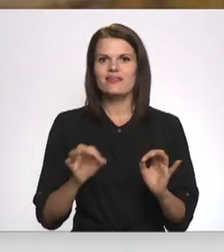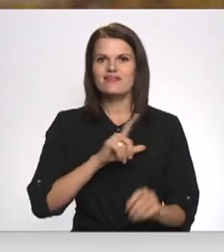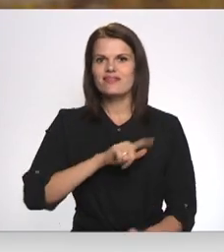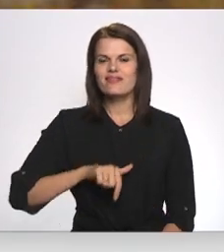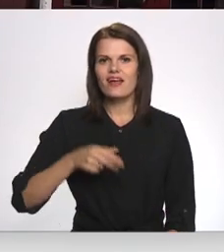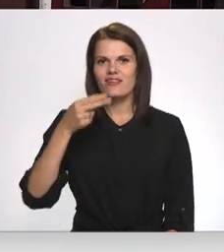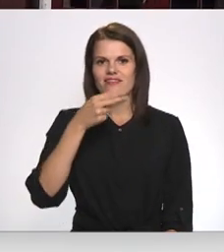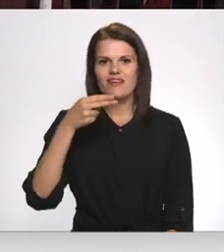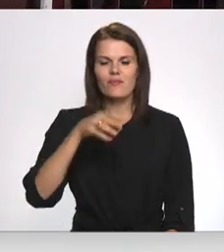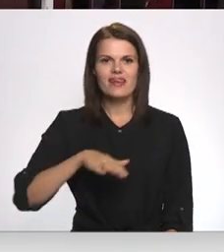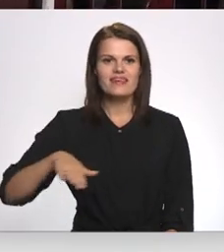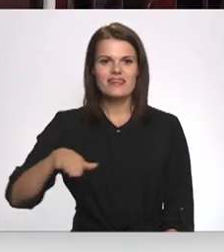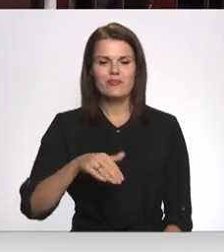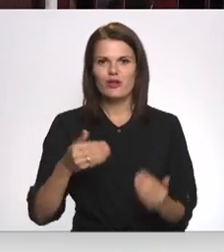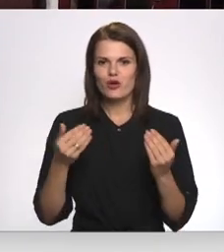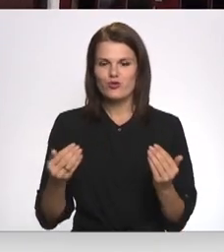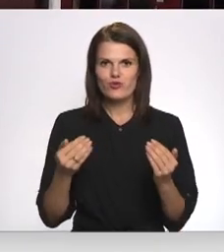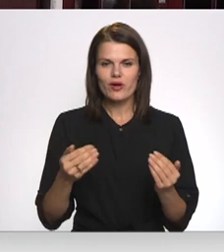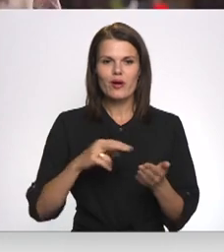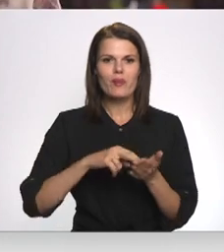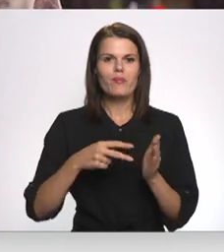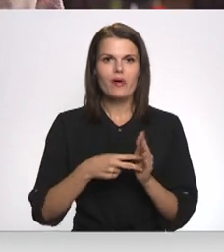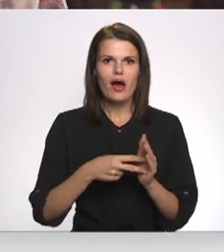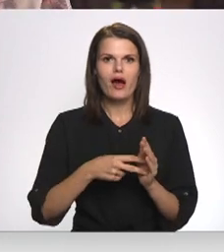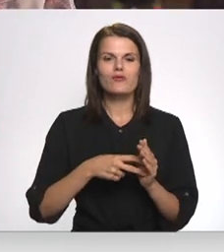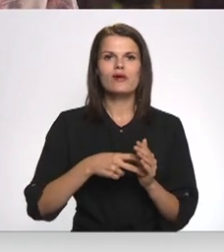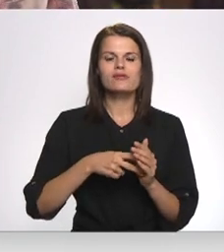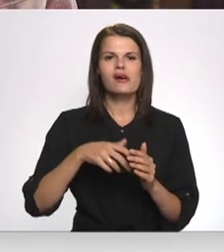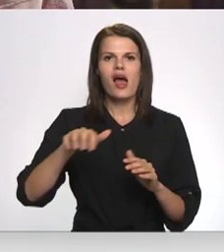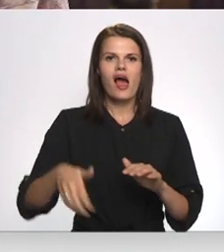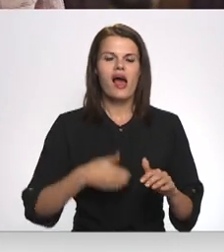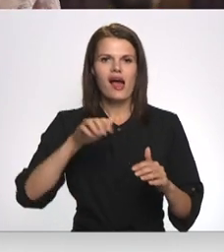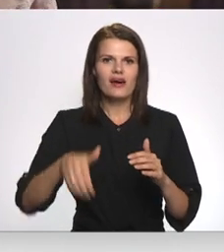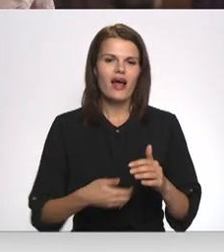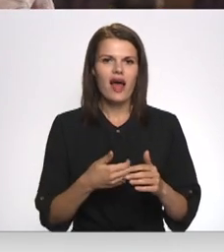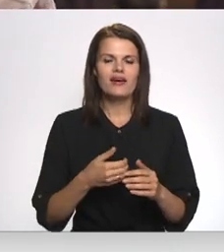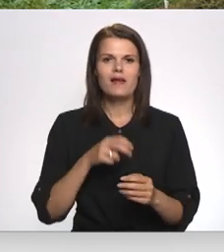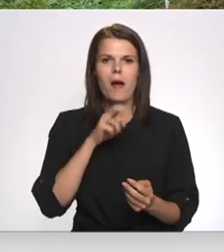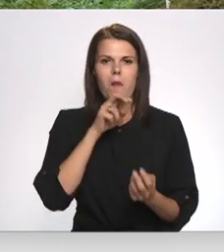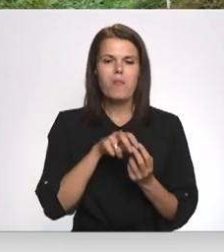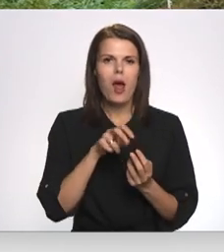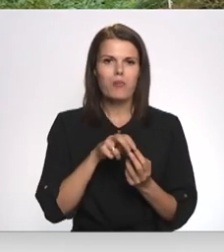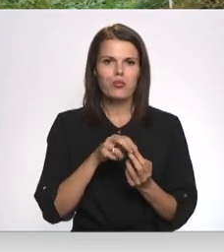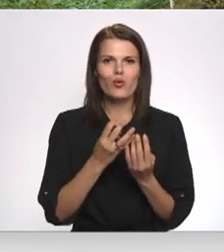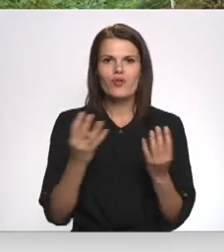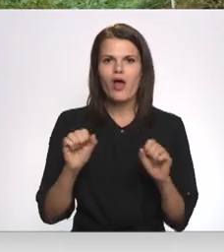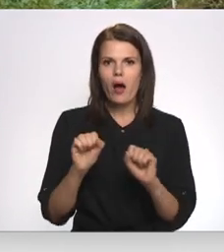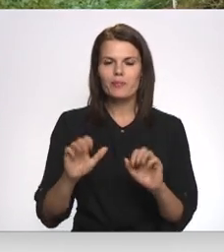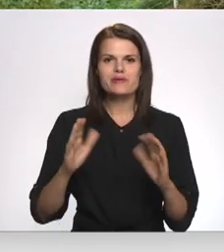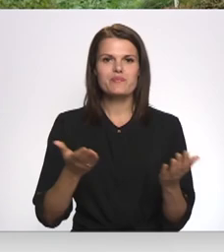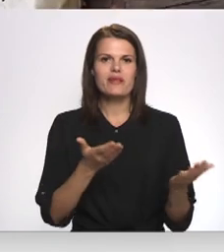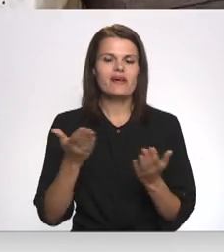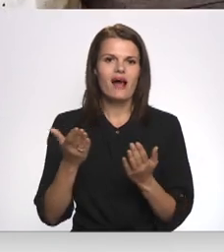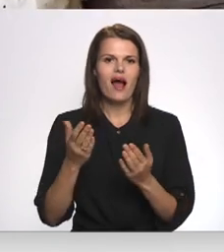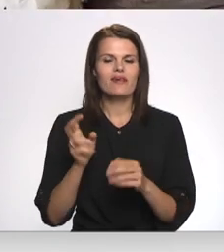saimnieces ģimenēm šodien kādam paredzēts rakt bebru dambjus, kādam apmeklēt frizētavu, taču brīdis, kad